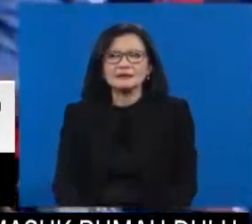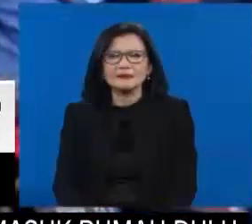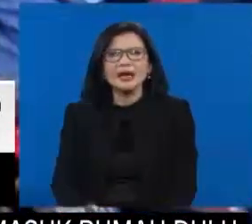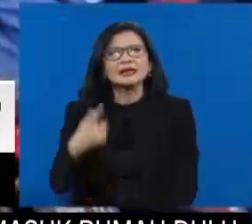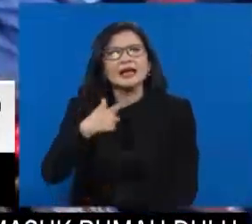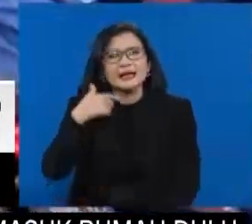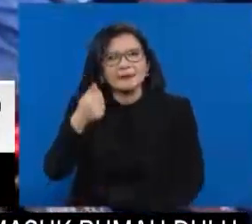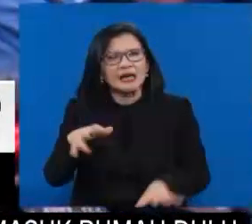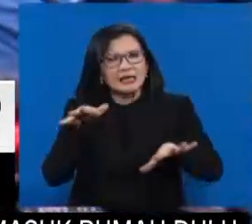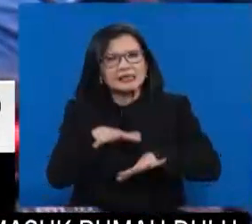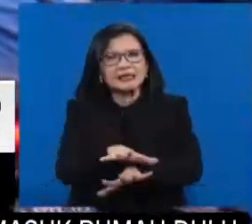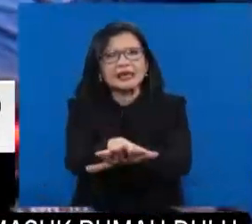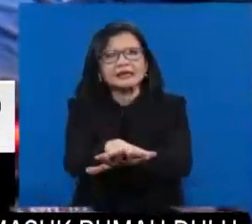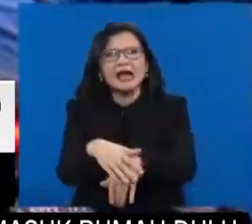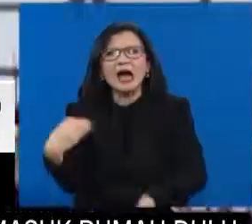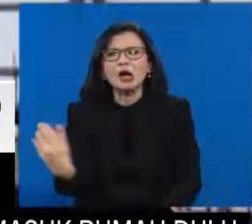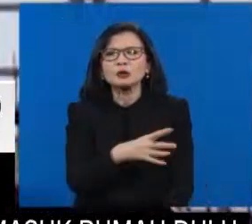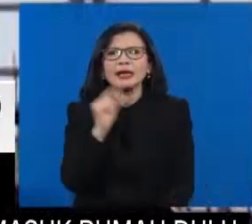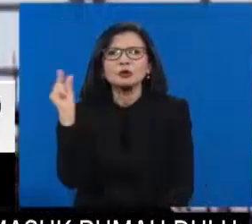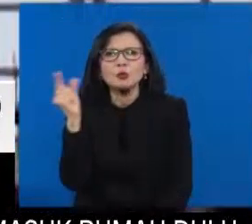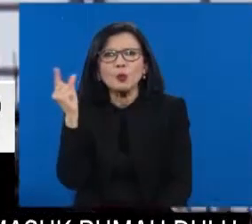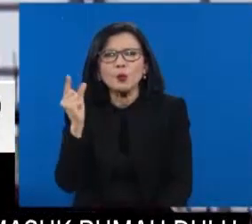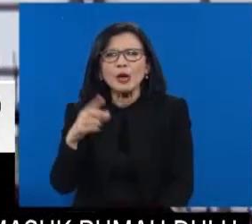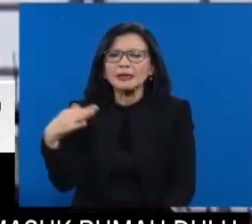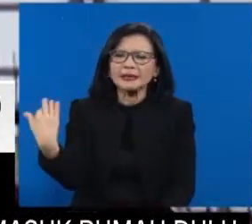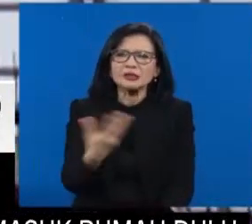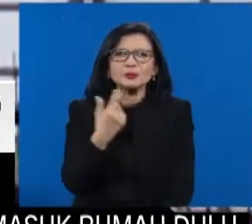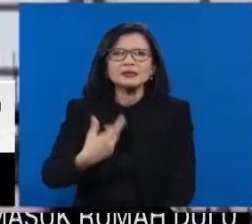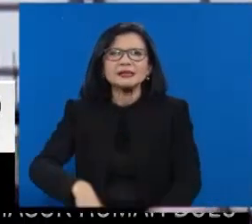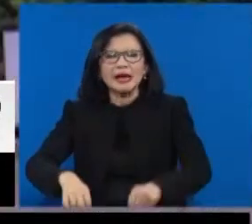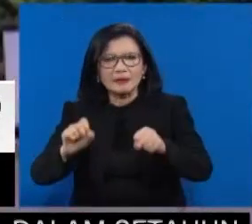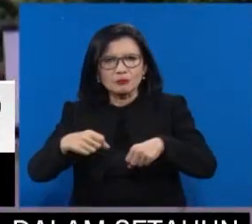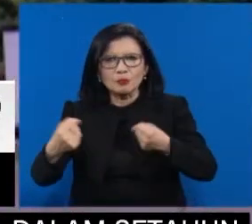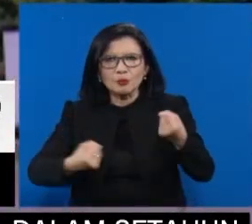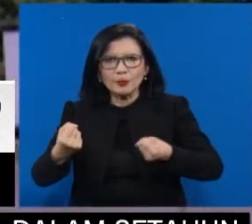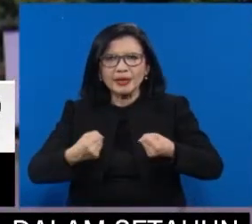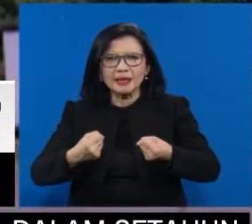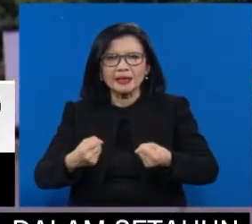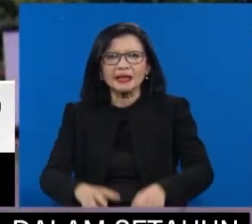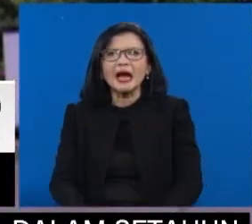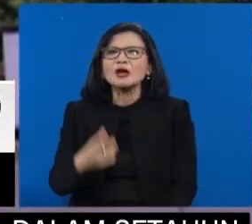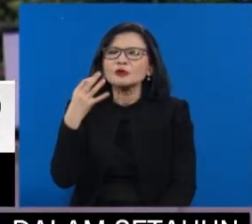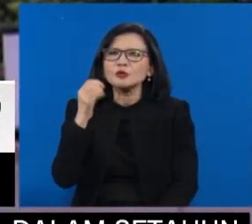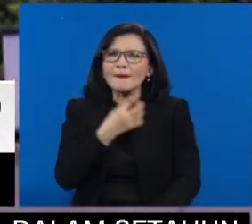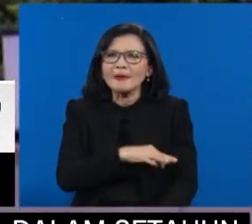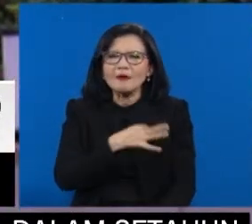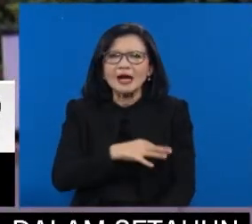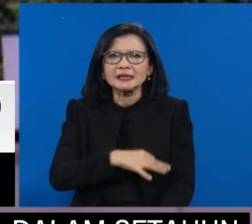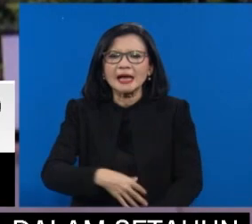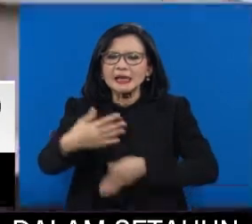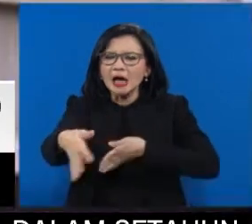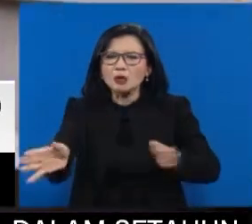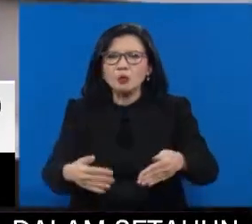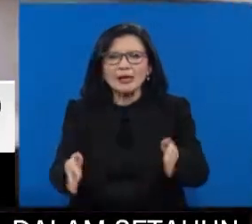menitikberatkan integrasi angkutan umum massal dengan transportasi tidak bermotor dengan intensitas pemanfaatan ruang sedang hingga